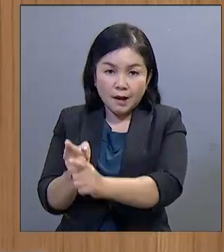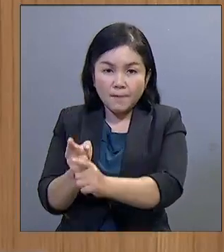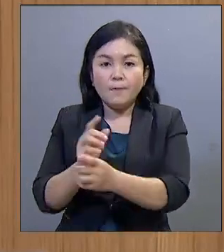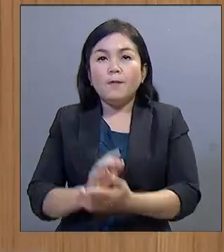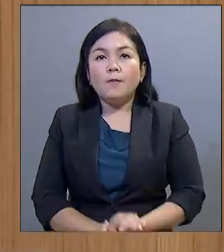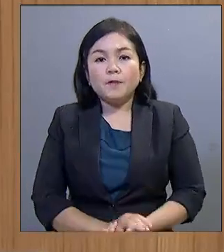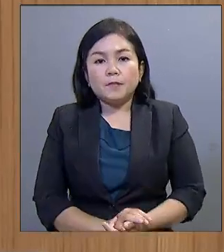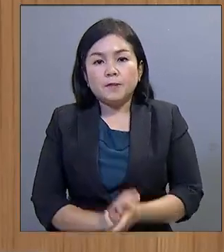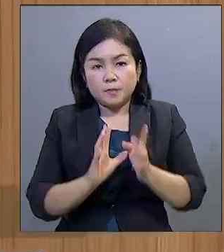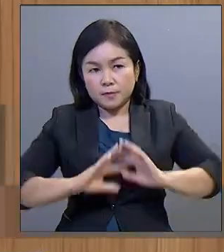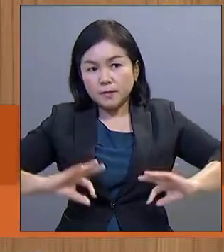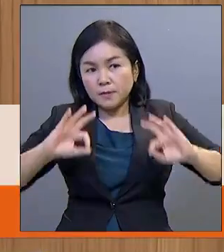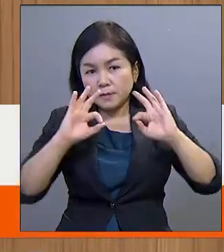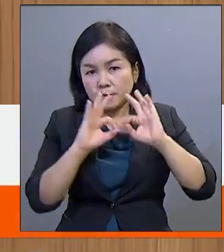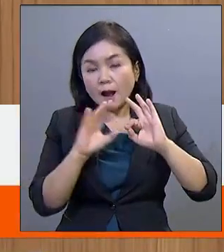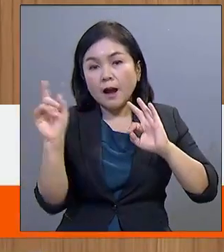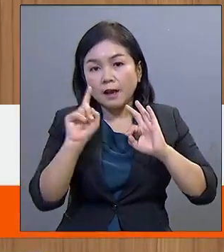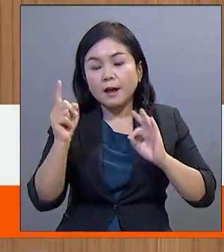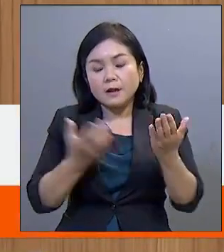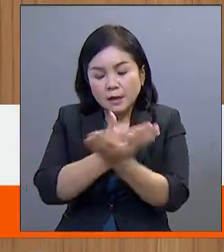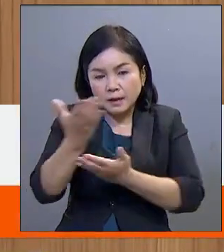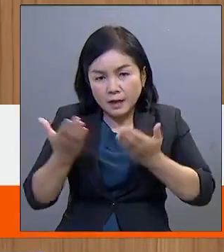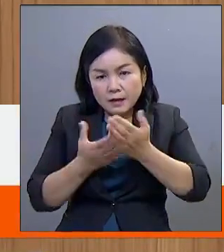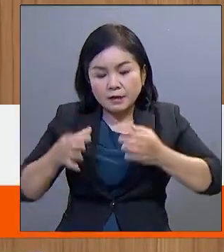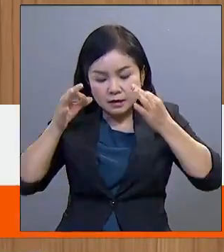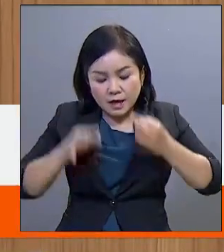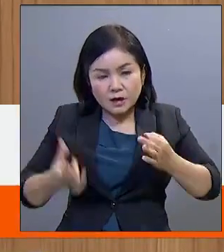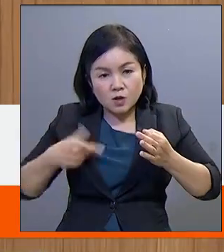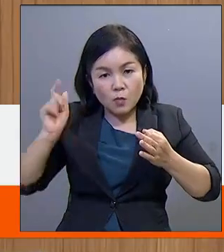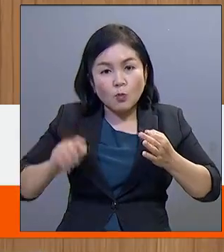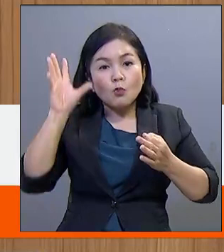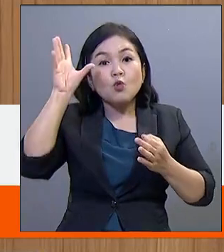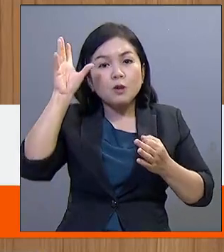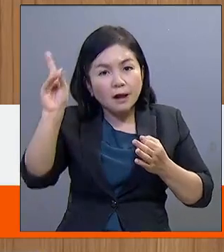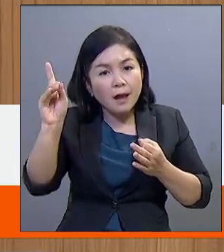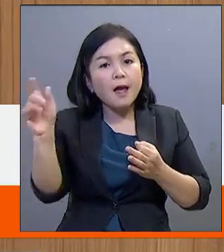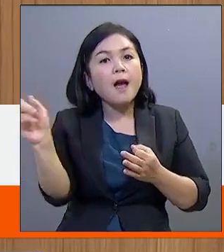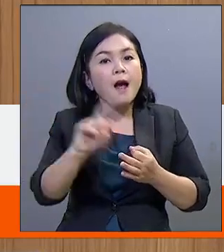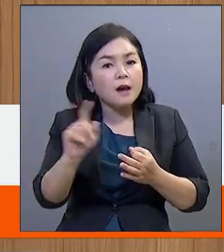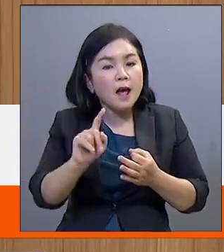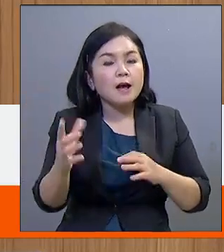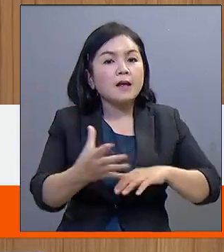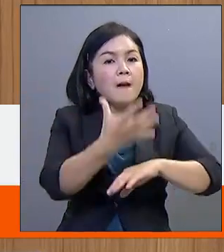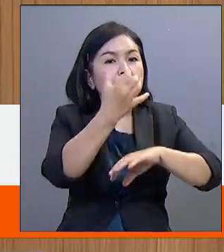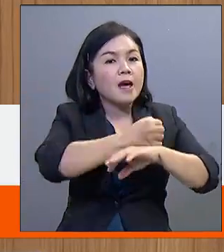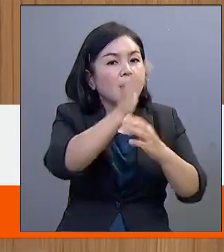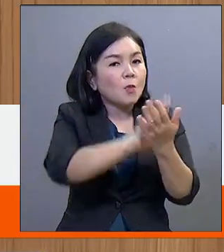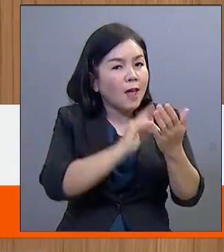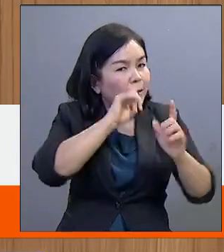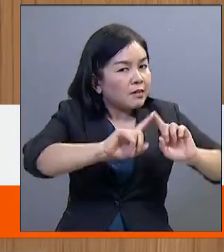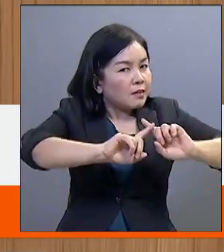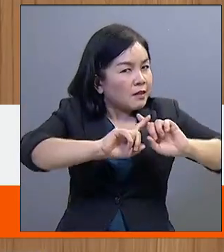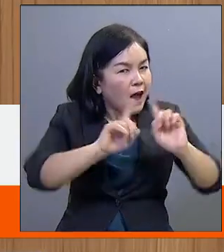ส่ทสำคญใหคือว่าผลการวธิจัยวัพุงนี้มันจะทำให้โชมหน้าการเมืองไทยแต่ตามกัน